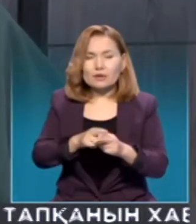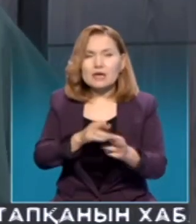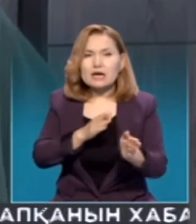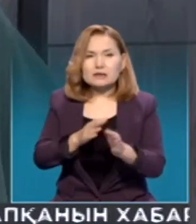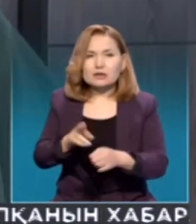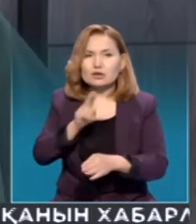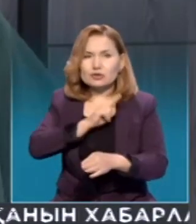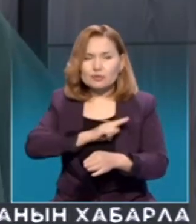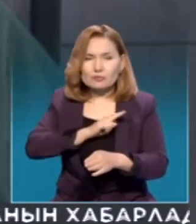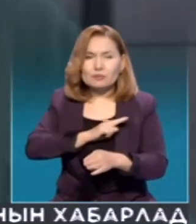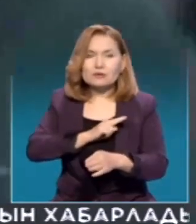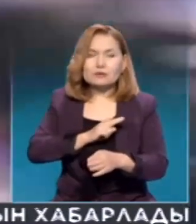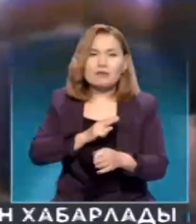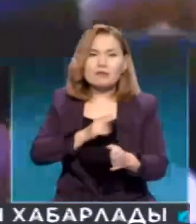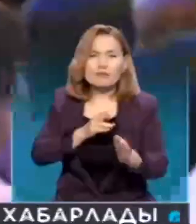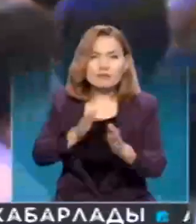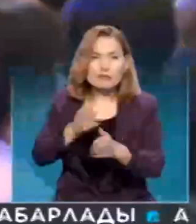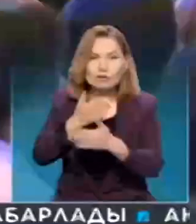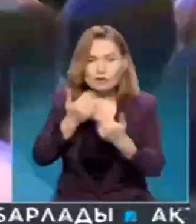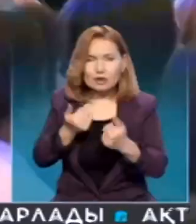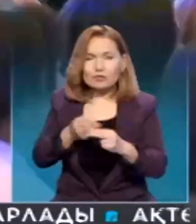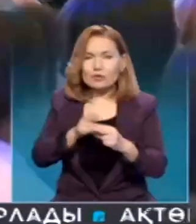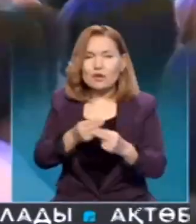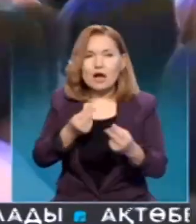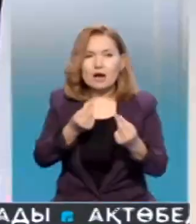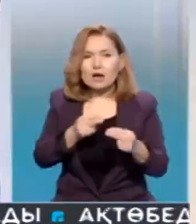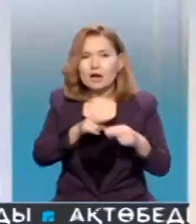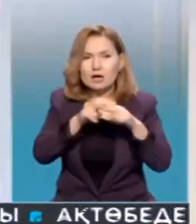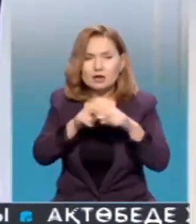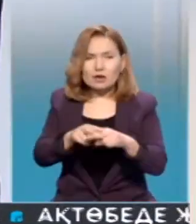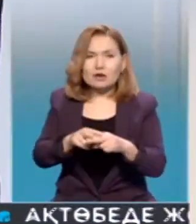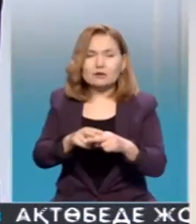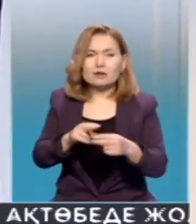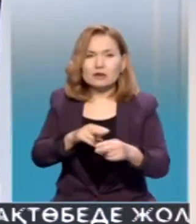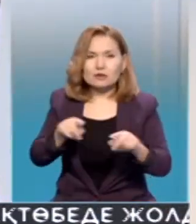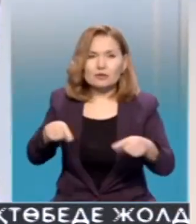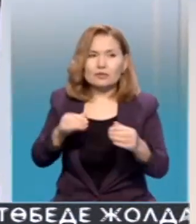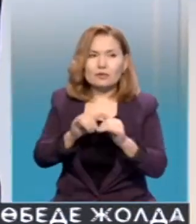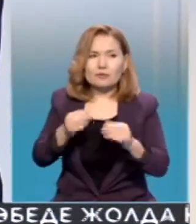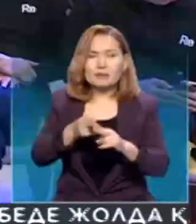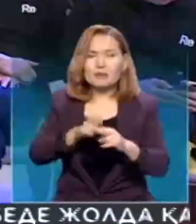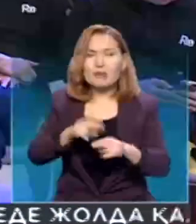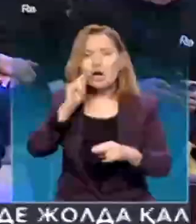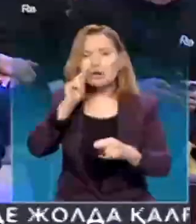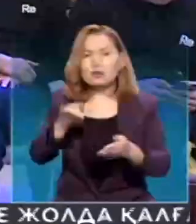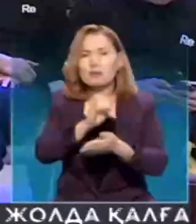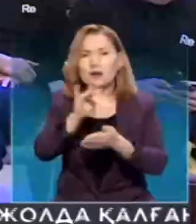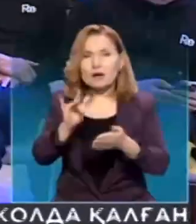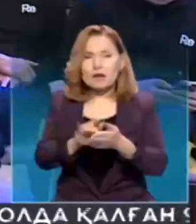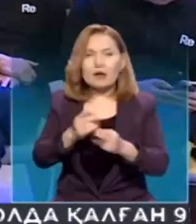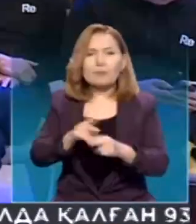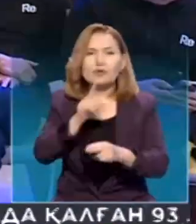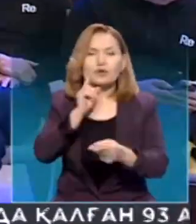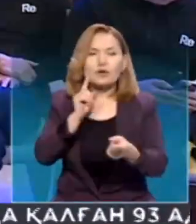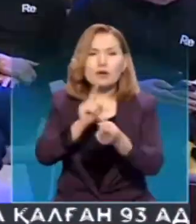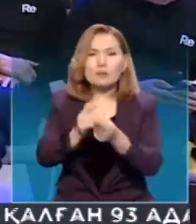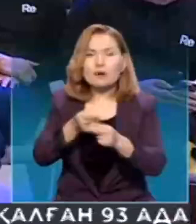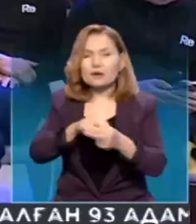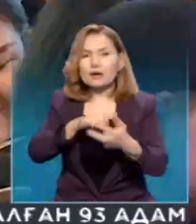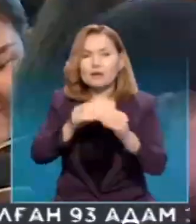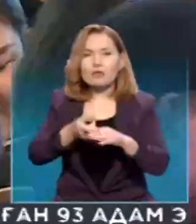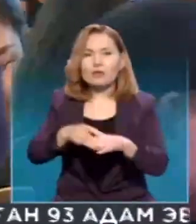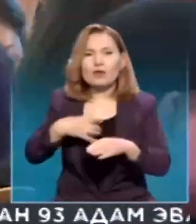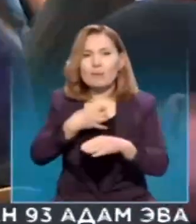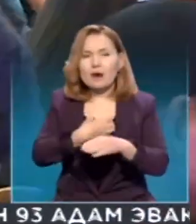болмаса, онда қаржы дұрыс бөлінбейді. Республика партиясы өкілдері Шымкент жастарымен кездесті. Өз бағыт-бағдарларын түсіндіріп, саяси науқанның